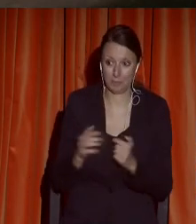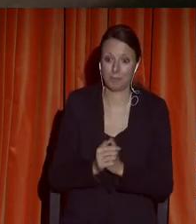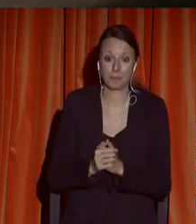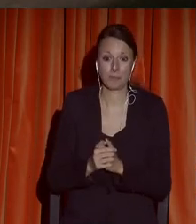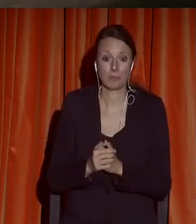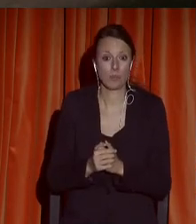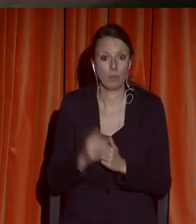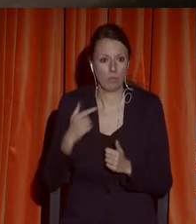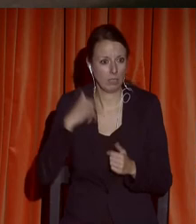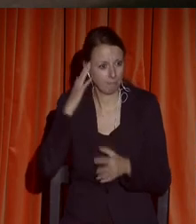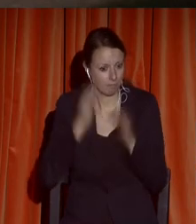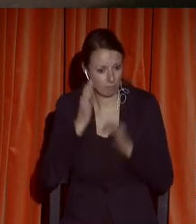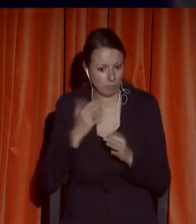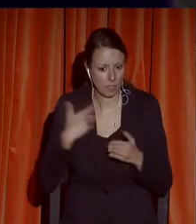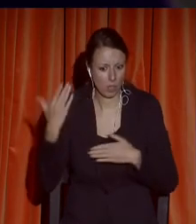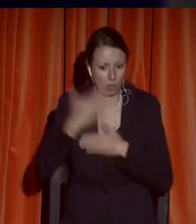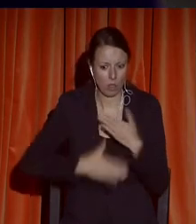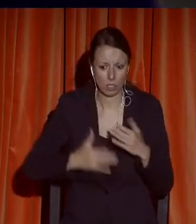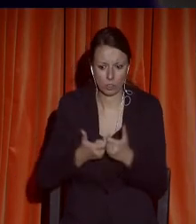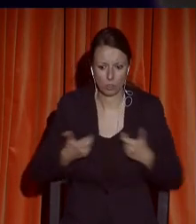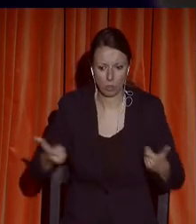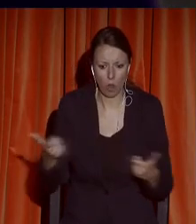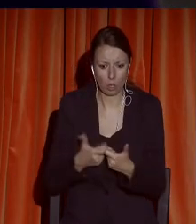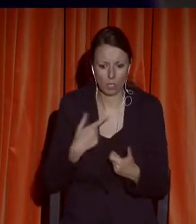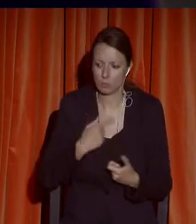tym, co mam powiedzieć na koniec kongresu, zastanawiałem się,